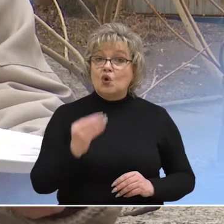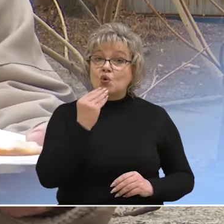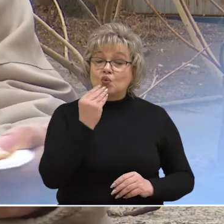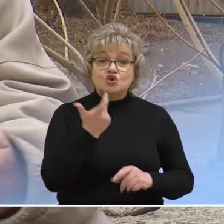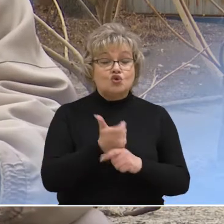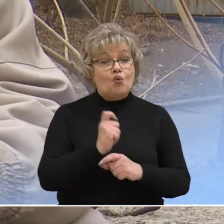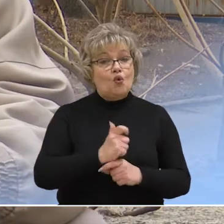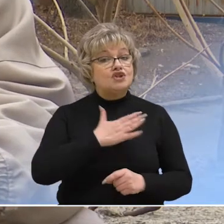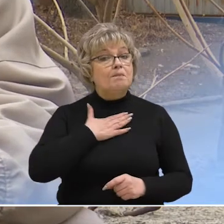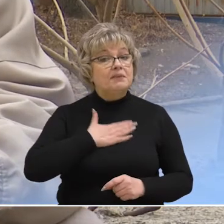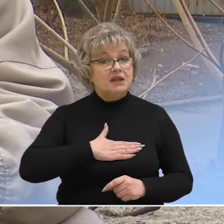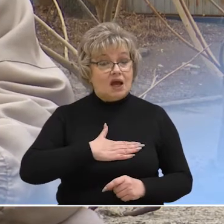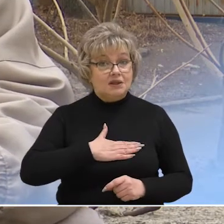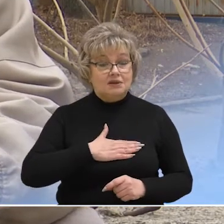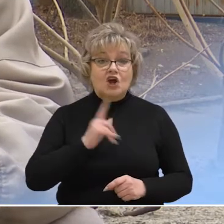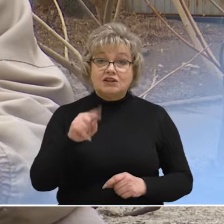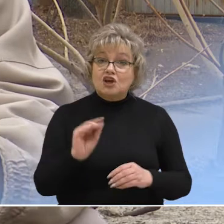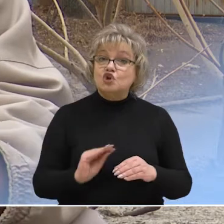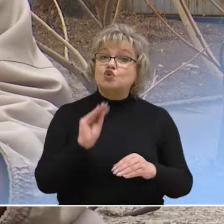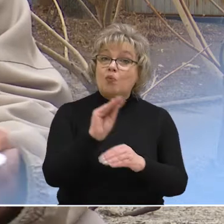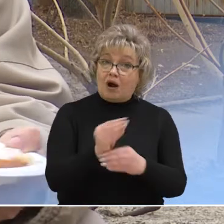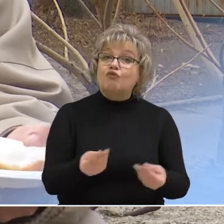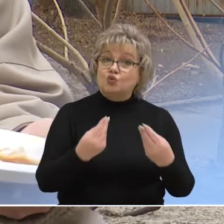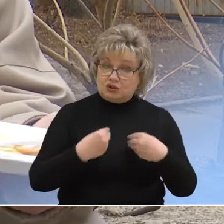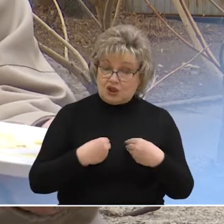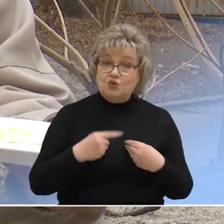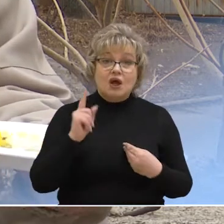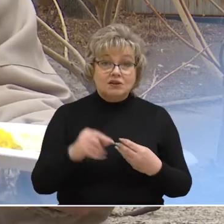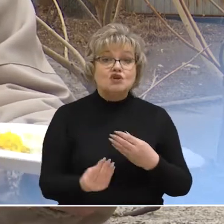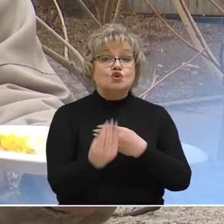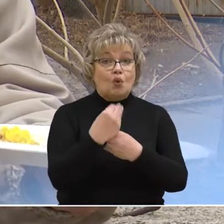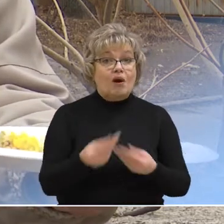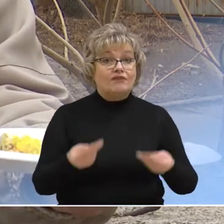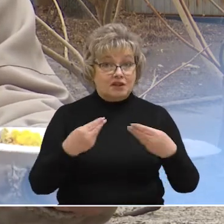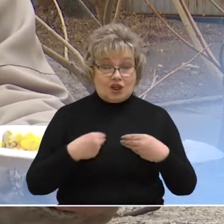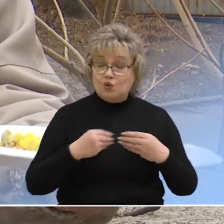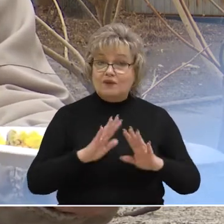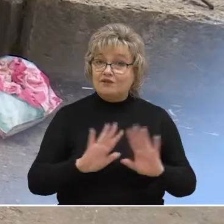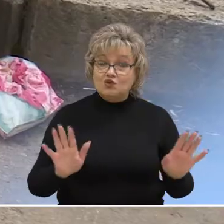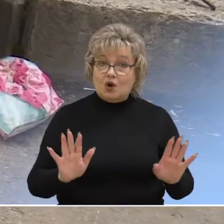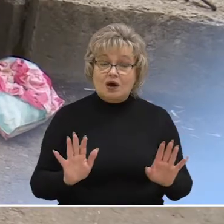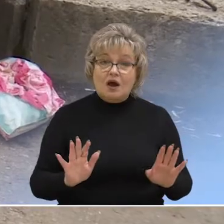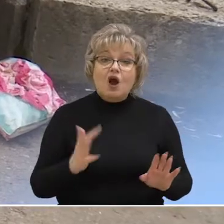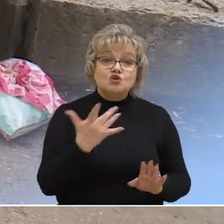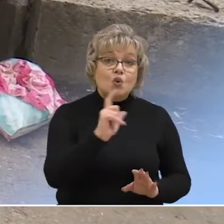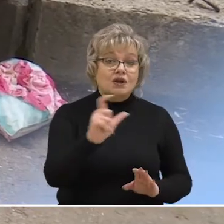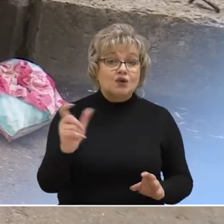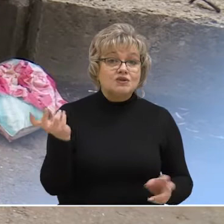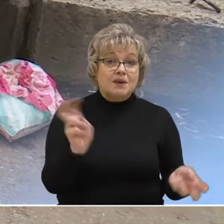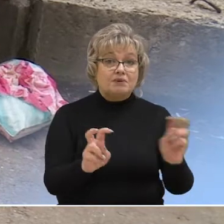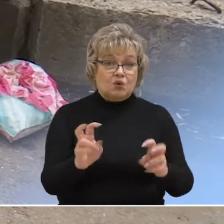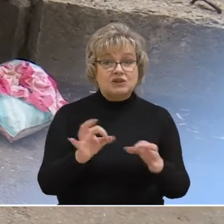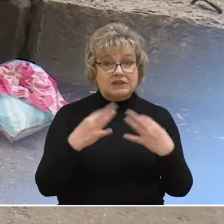Кушать очень приятно. Даже добавки дают. Даже добавки дают, все. А сколько людей вот